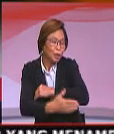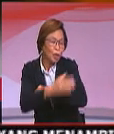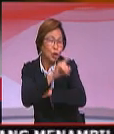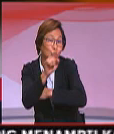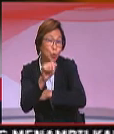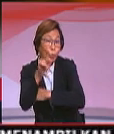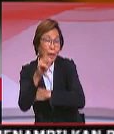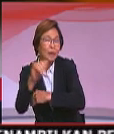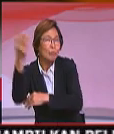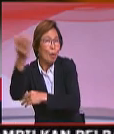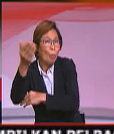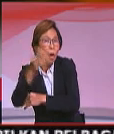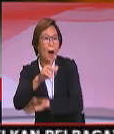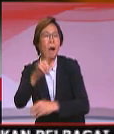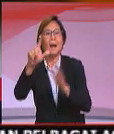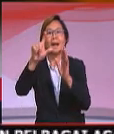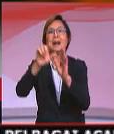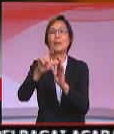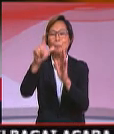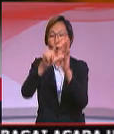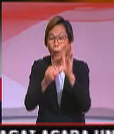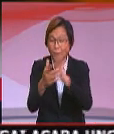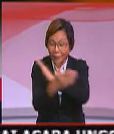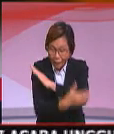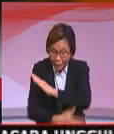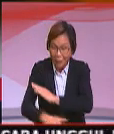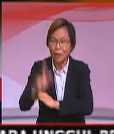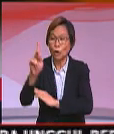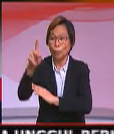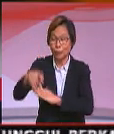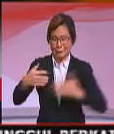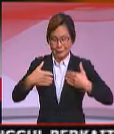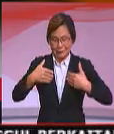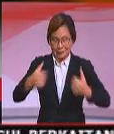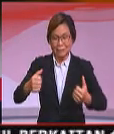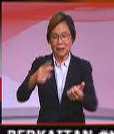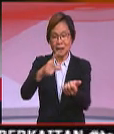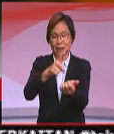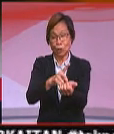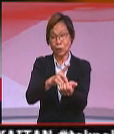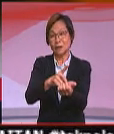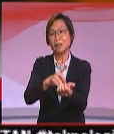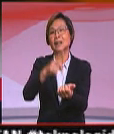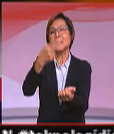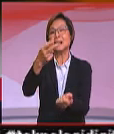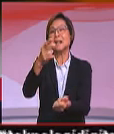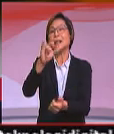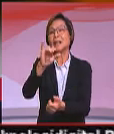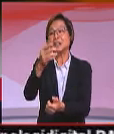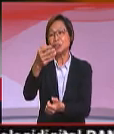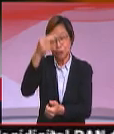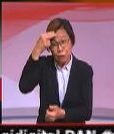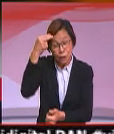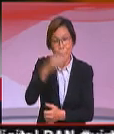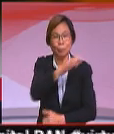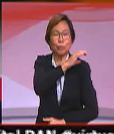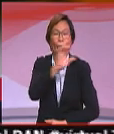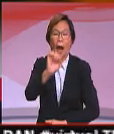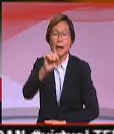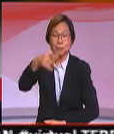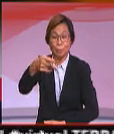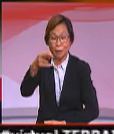memasuki Ali Topan negara transceivers Harun ketua pengarah kesehatan transfree.id nurhisam Abdullah dan pengurus